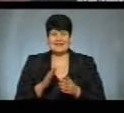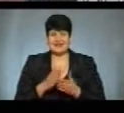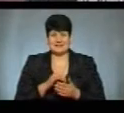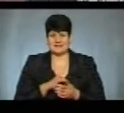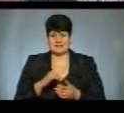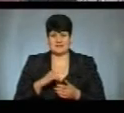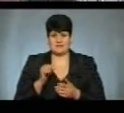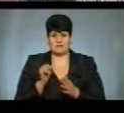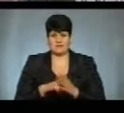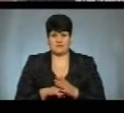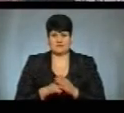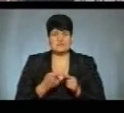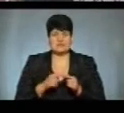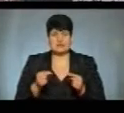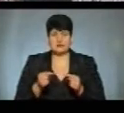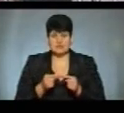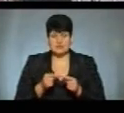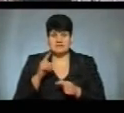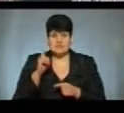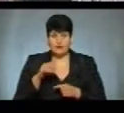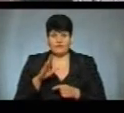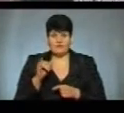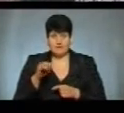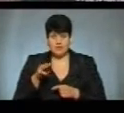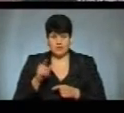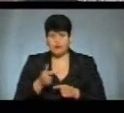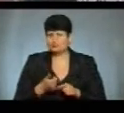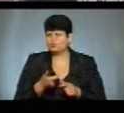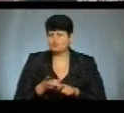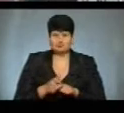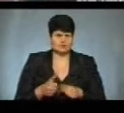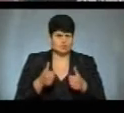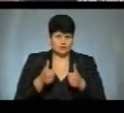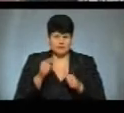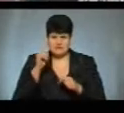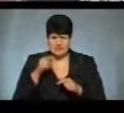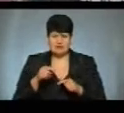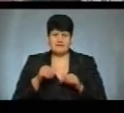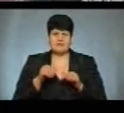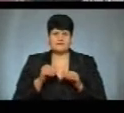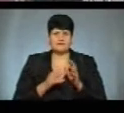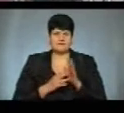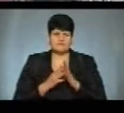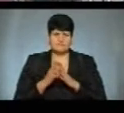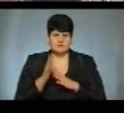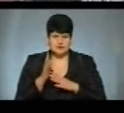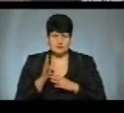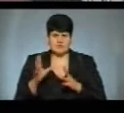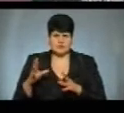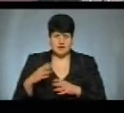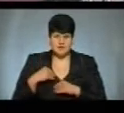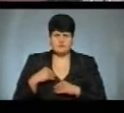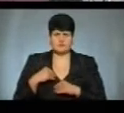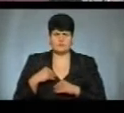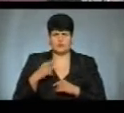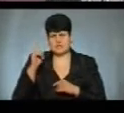самогубство, це точно. Знаючи Вітю, а я його дуже добре знаю, виросла на одній вулиці і ходили разом, повірте, я його знаю з